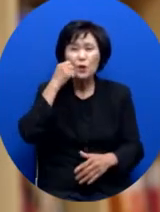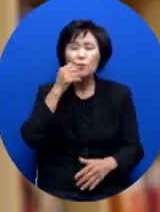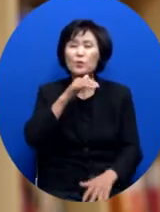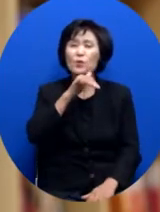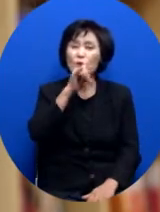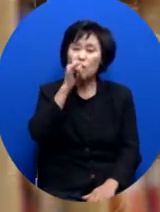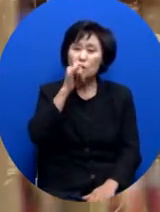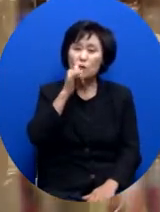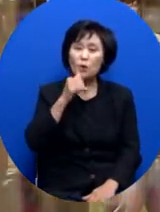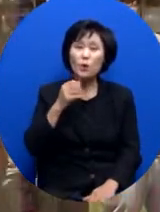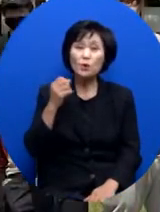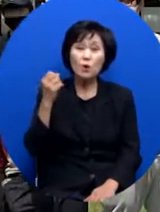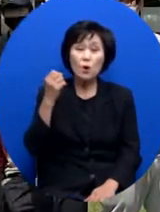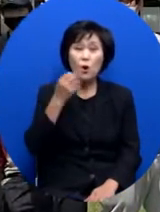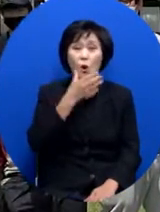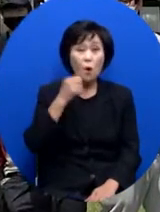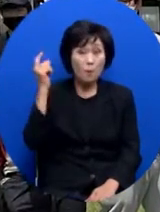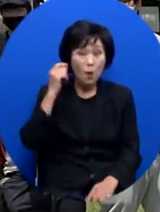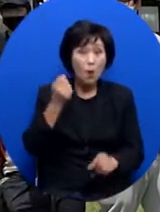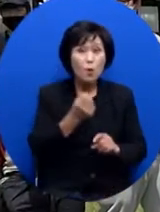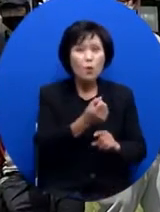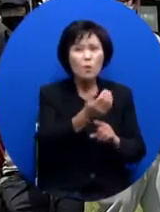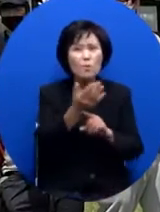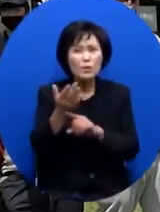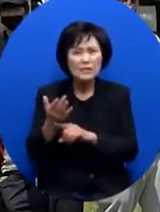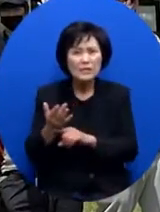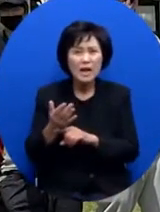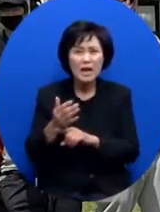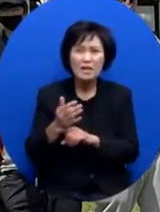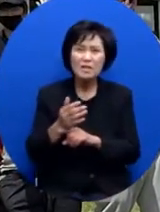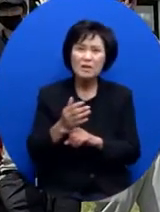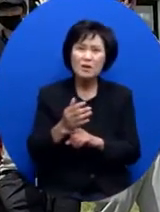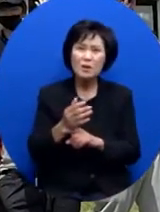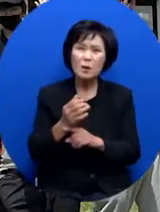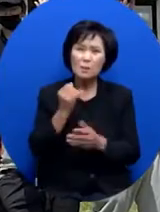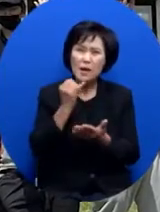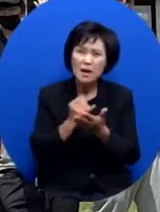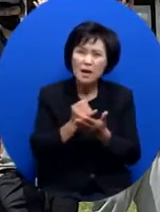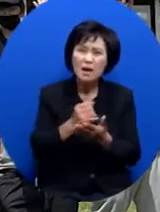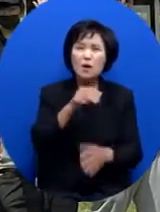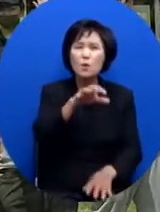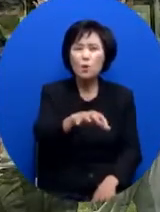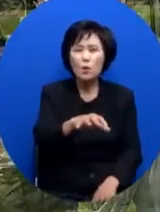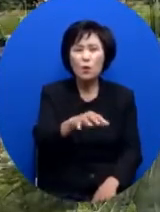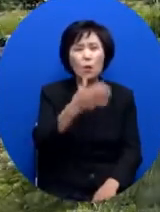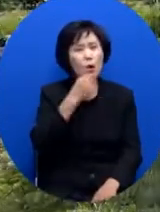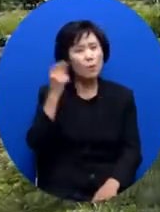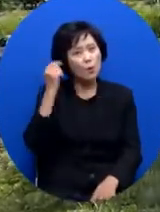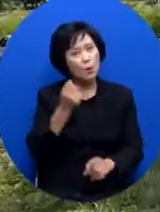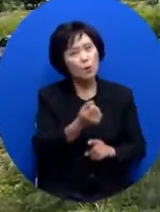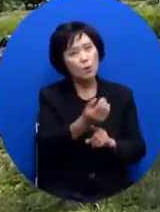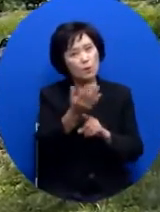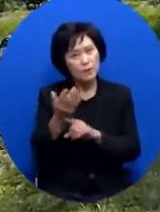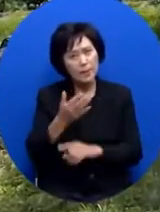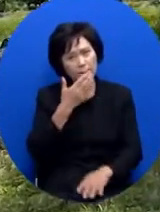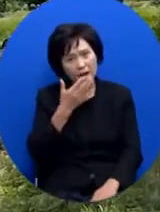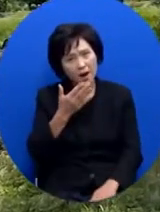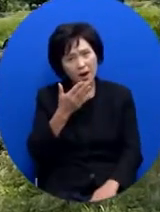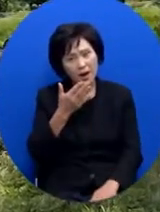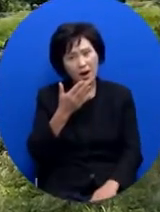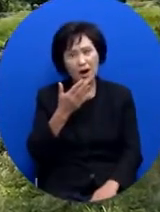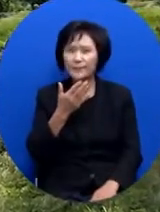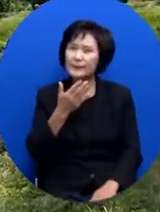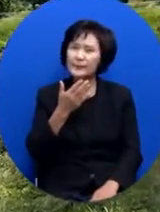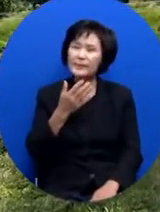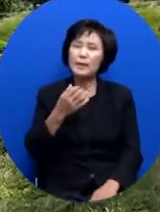낫다는 제주 땅에서 기독교 학교를 한다는 이야기를 사람들이 들었을 때 그것이 가능하냐 두 번 한 것이 아니냐 라는